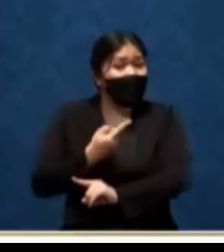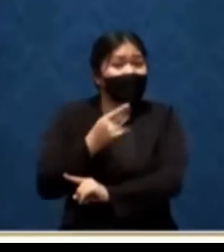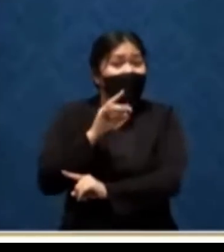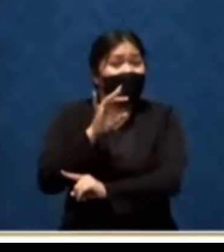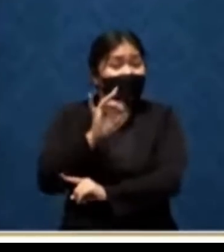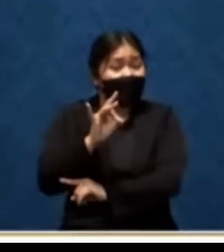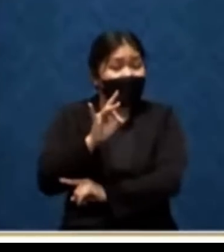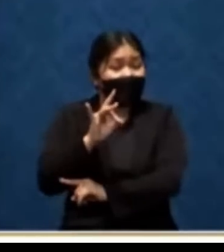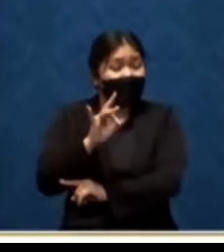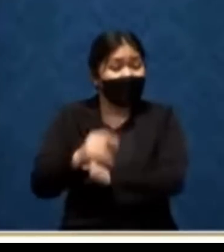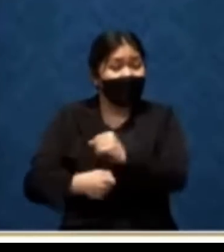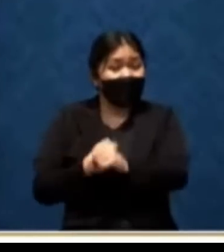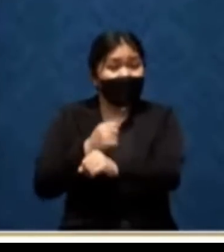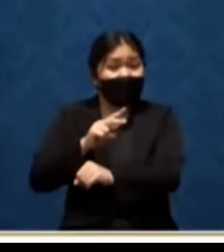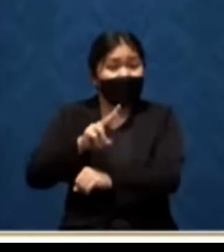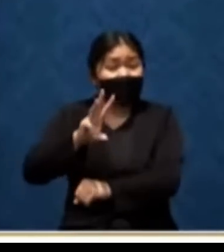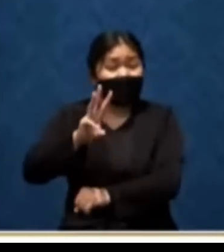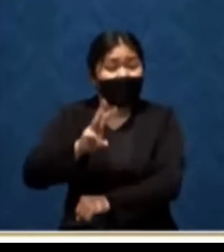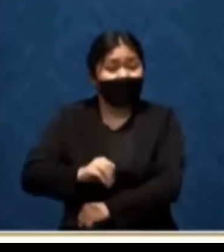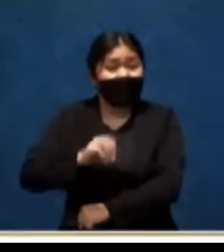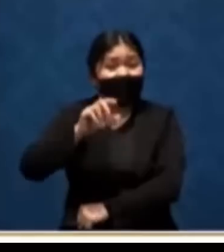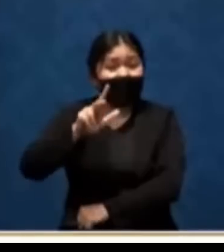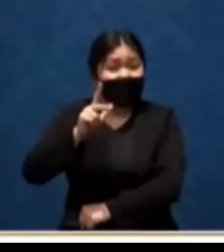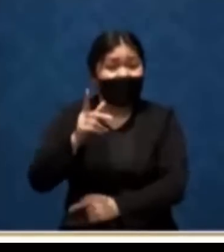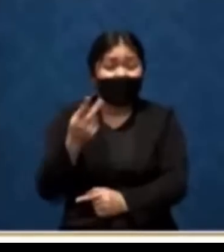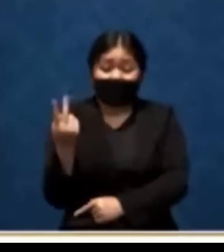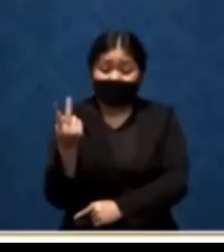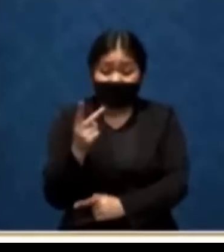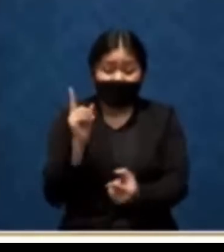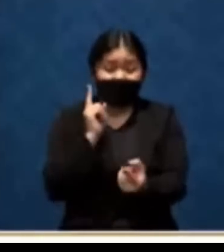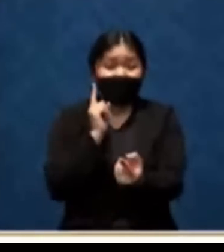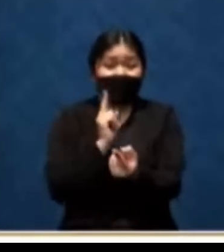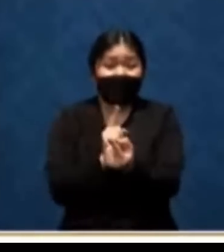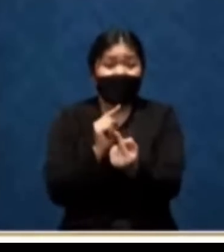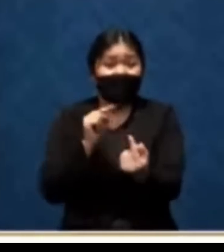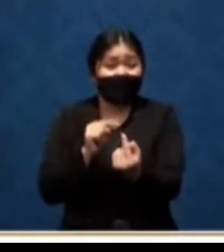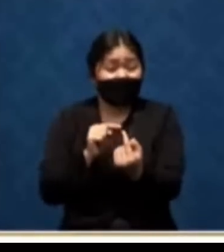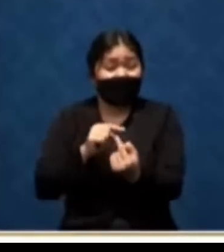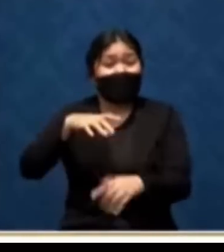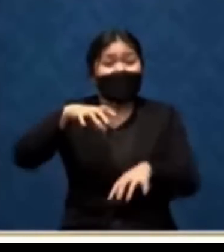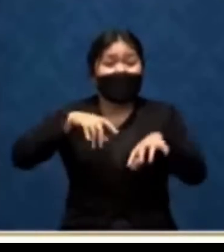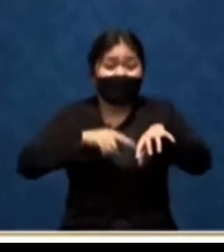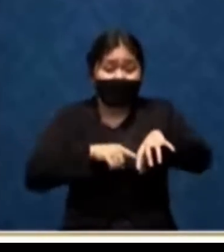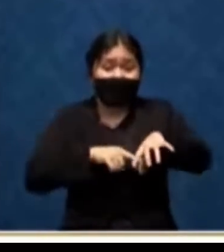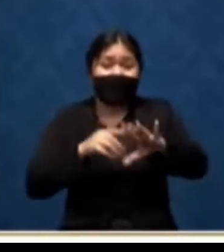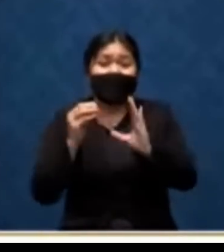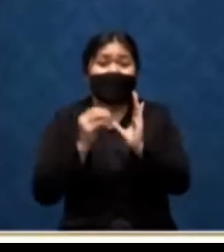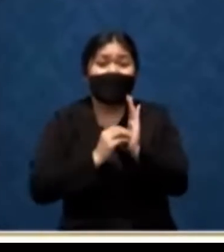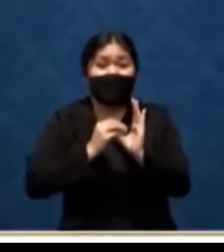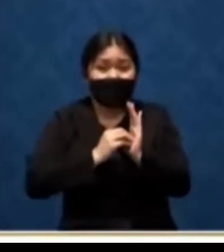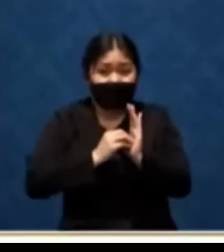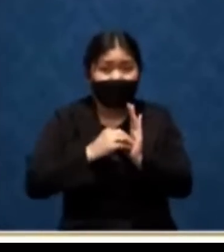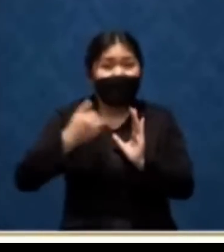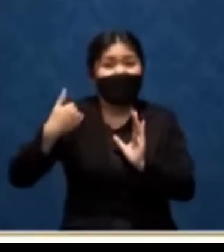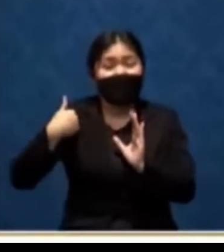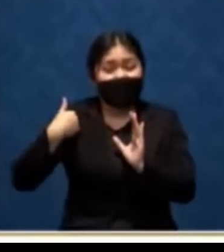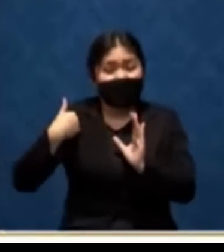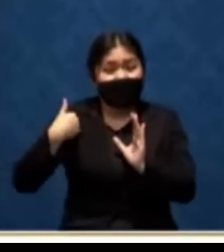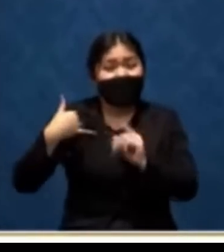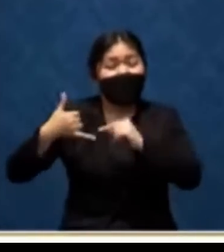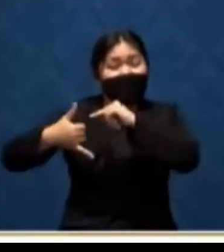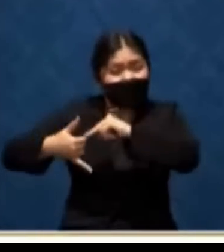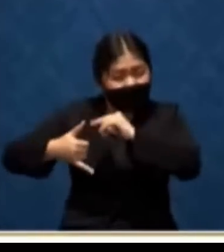63สองคนนี้พบปะกันที่สำนักงานของหยาไทในกรุงเทพโดยตัวหยูซินฉีเ